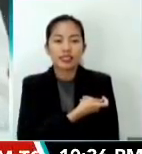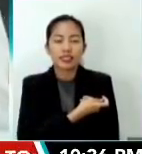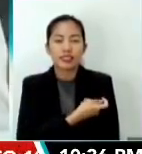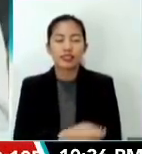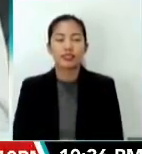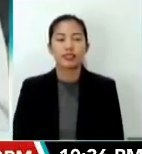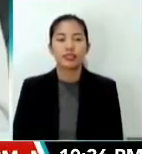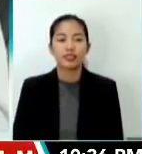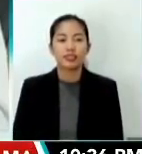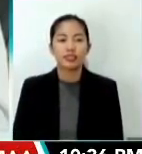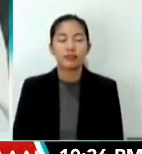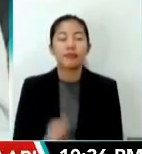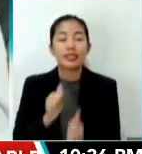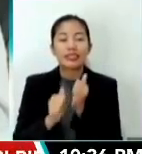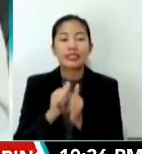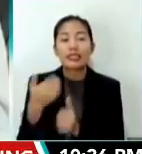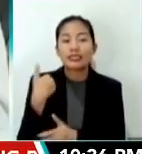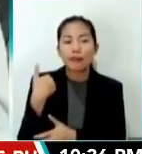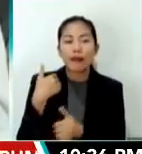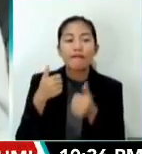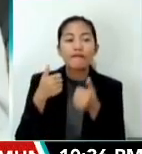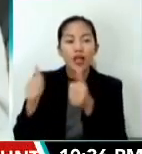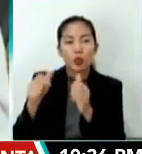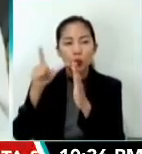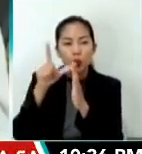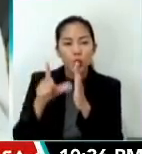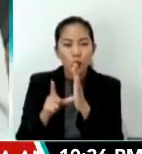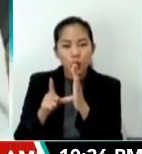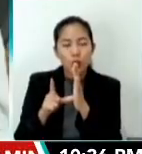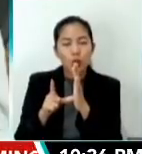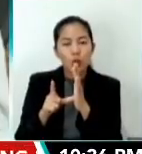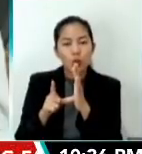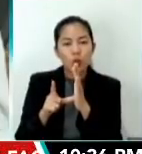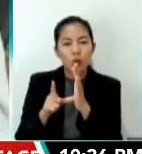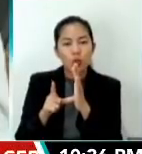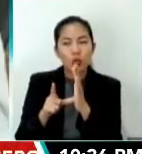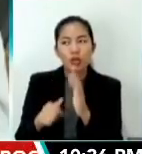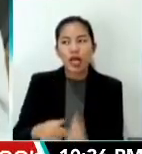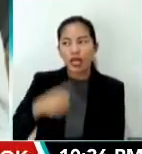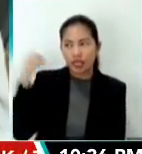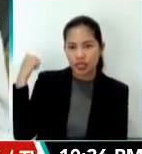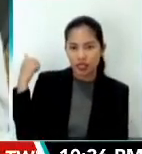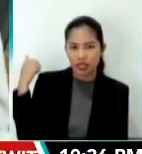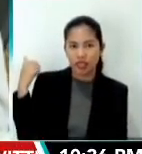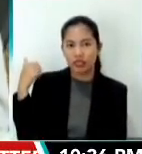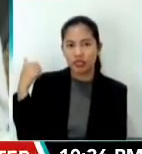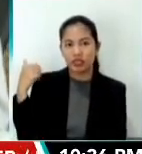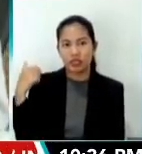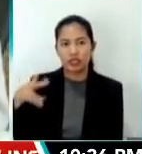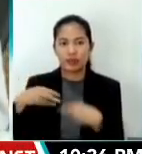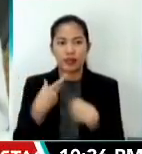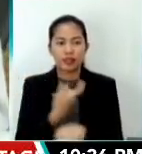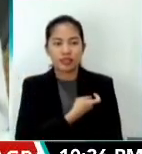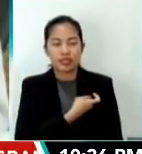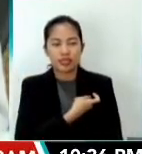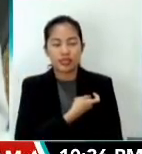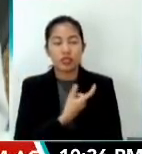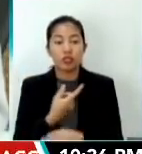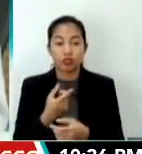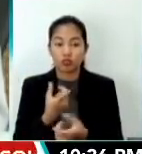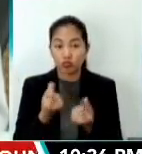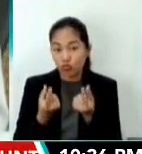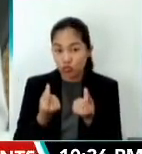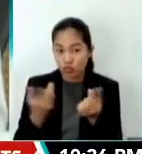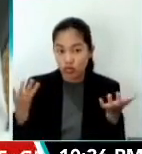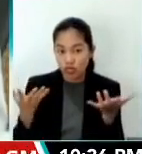compliant with the laws or the refusal to have the vaccines. You can actually